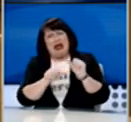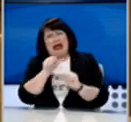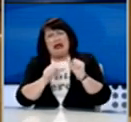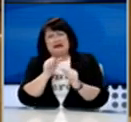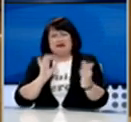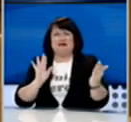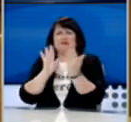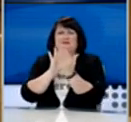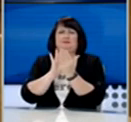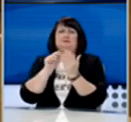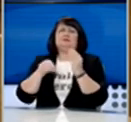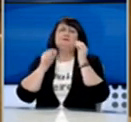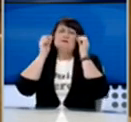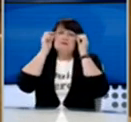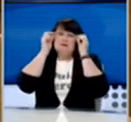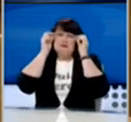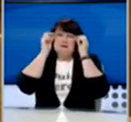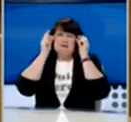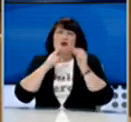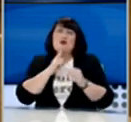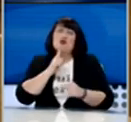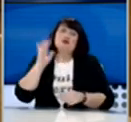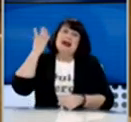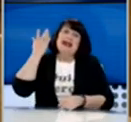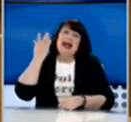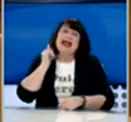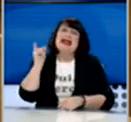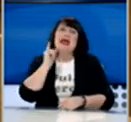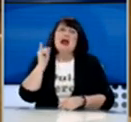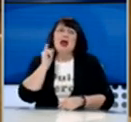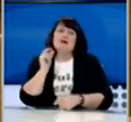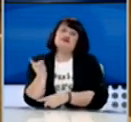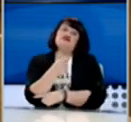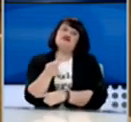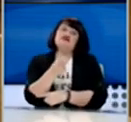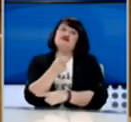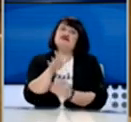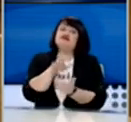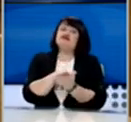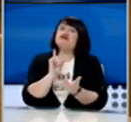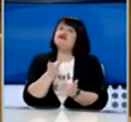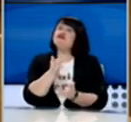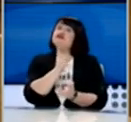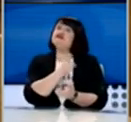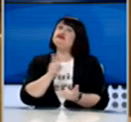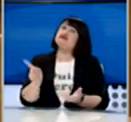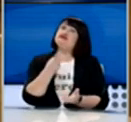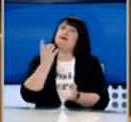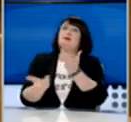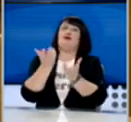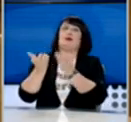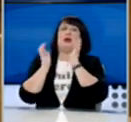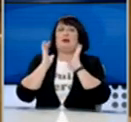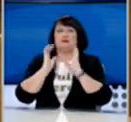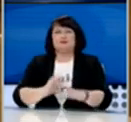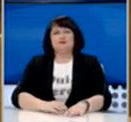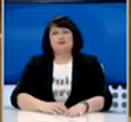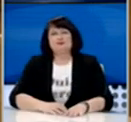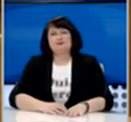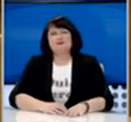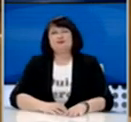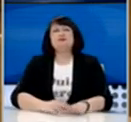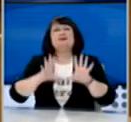αντιμέτωποι με τη μοντέρνα έκδοση της ιεράς εξέτασης χαρακτηριστικό παράδειγμα αποτελεί το καταστρεπτικό λιώσιμο